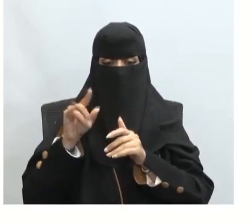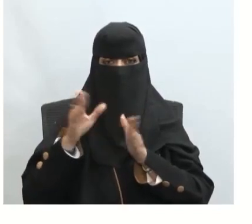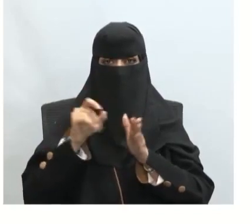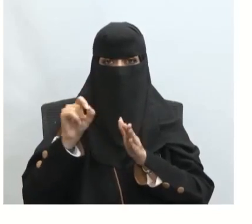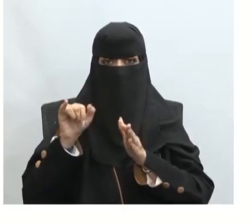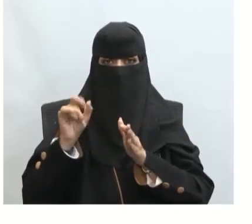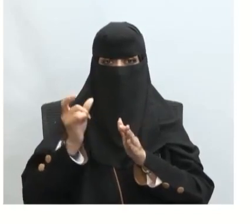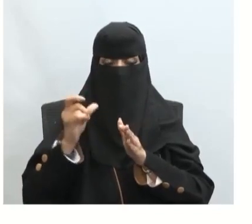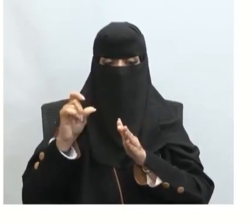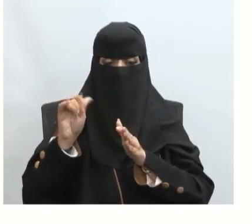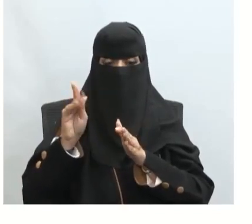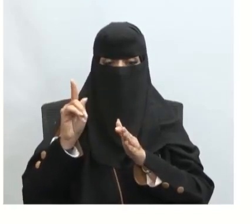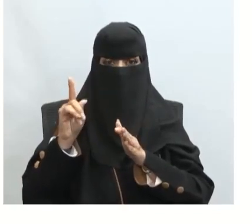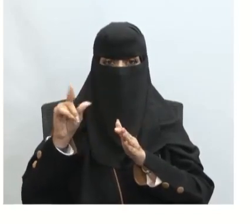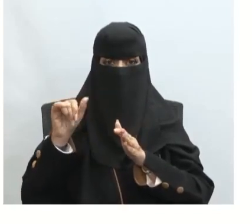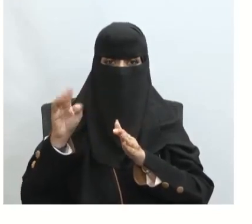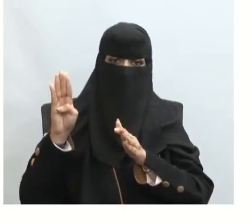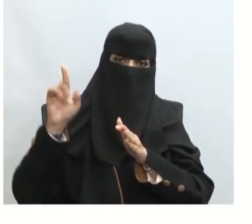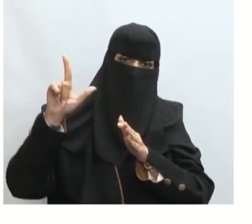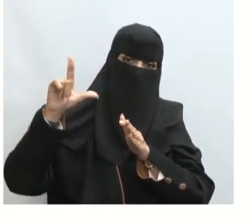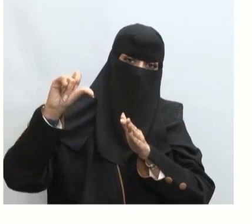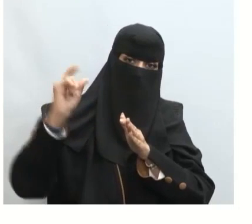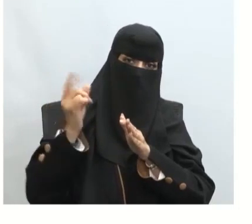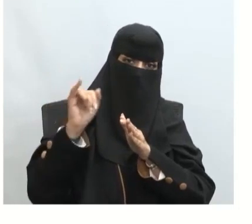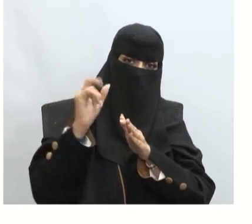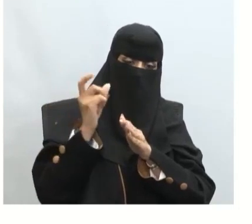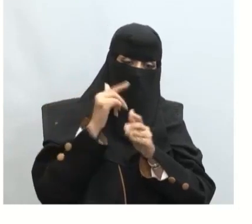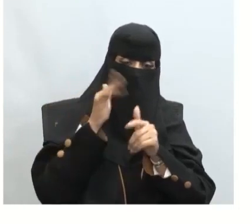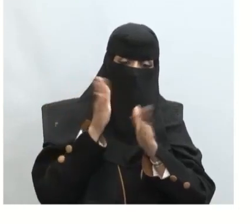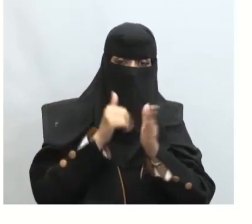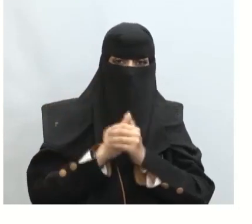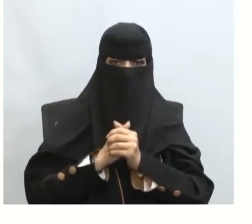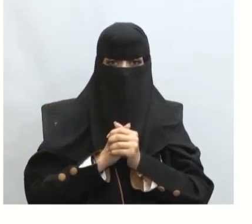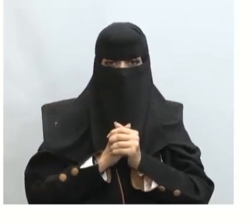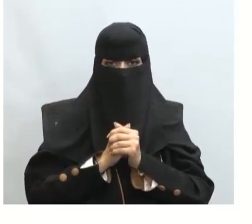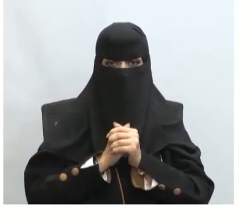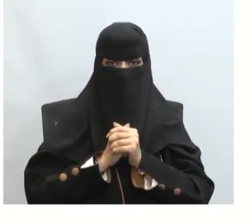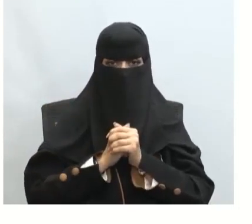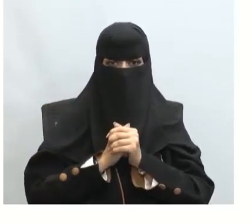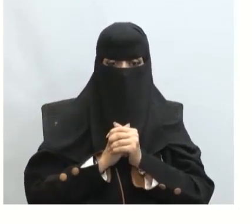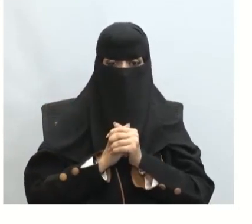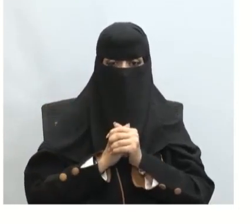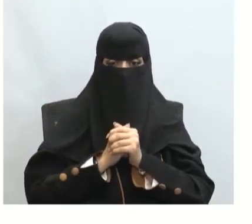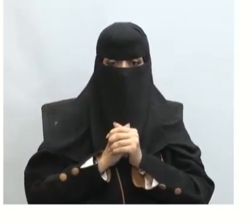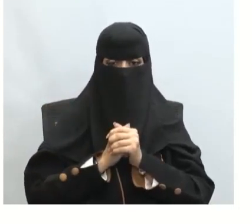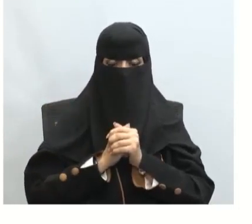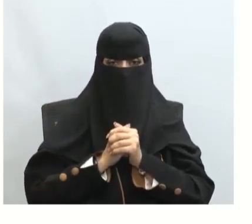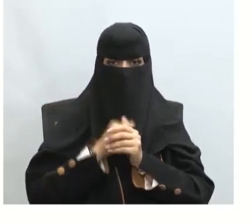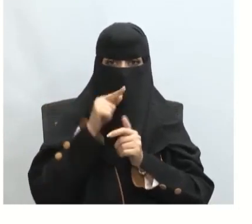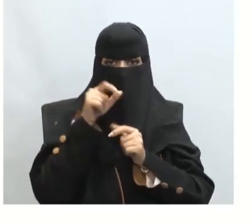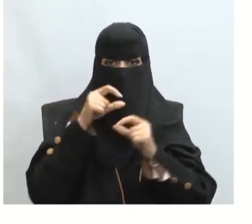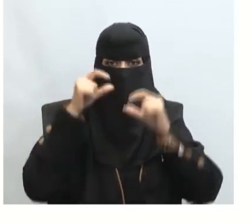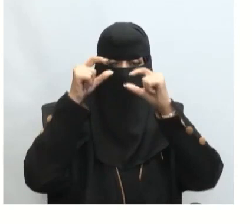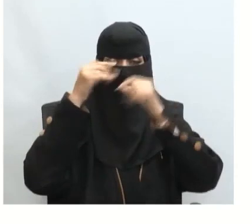فنلين كلوريد طبعا سيعطيني نكون او نضيف المقطع بولي ادرس الصيغ